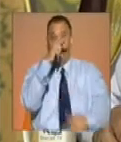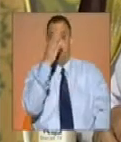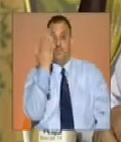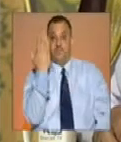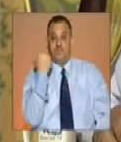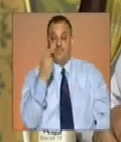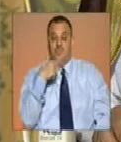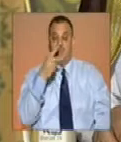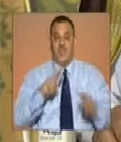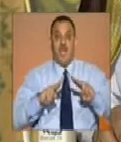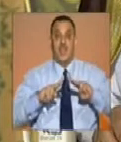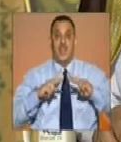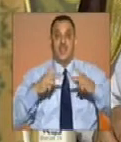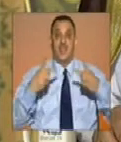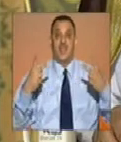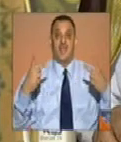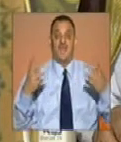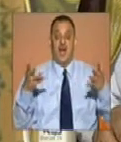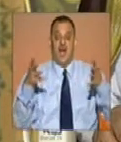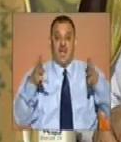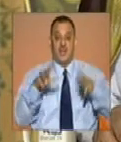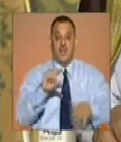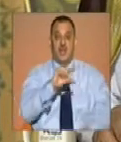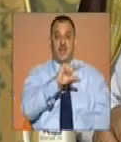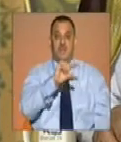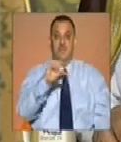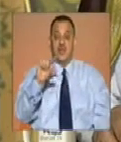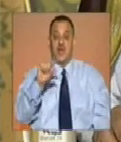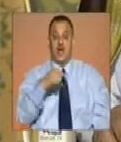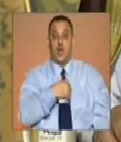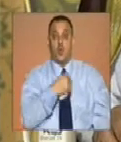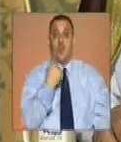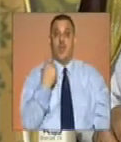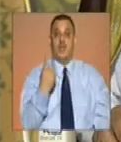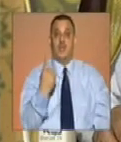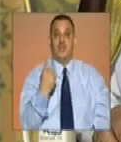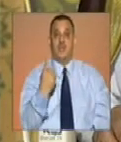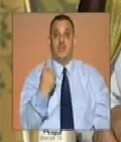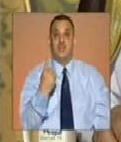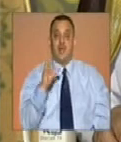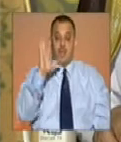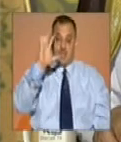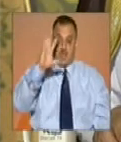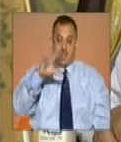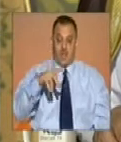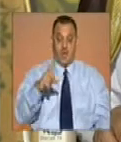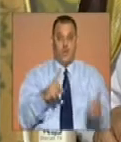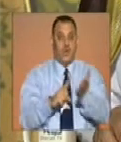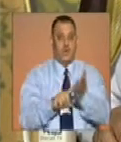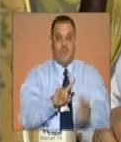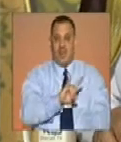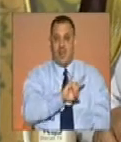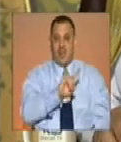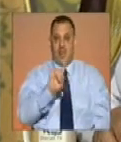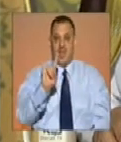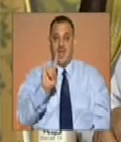على أنبيائهم، أو كثرة مسائلهم واختلافهم على أنبيائهم، لو قلت نعم لوجبت. ولذلك من فضل الله